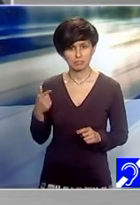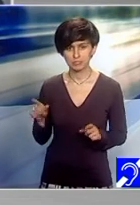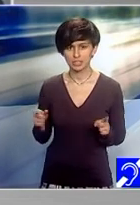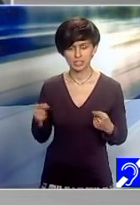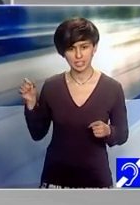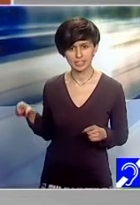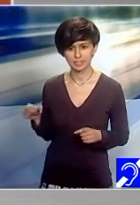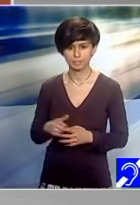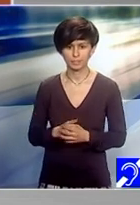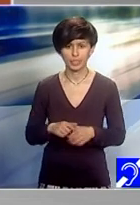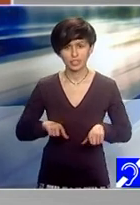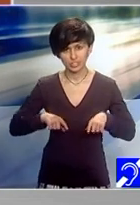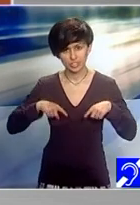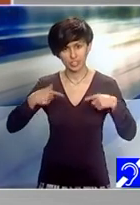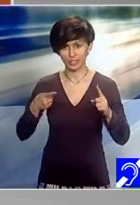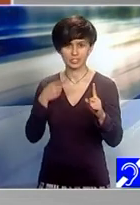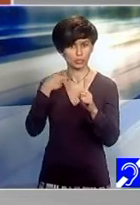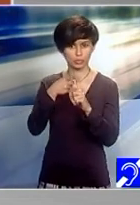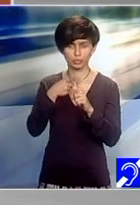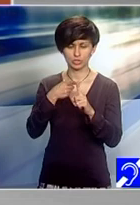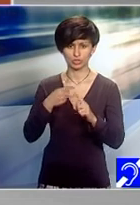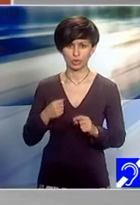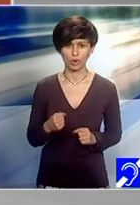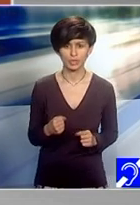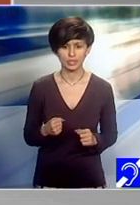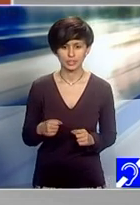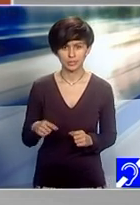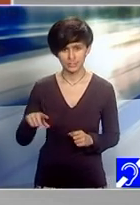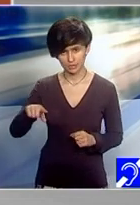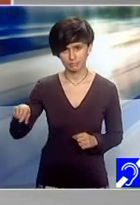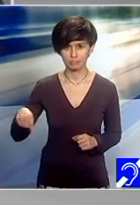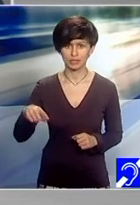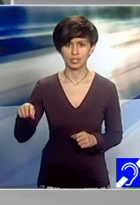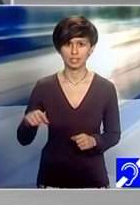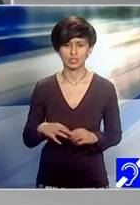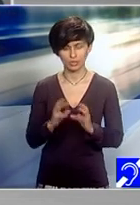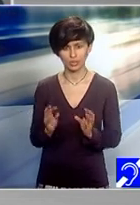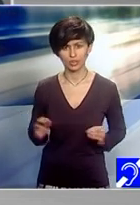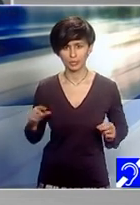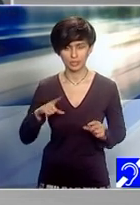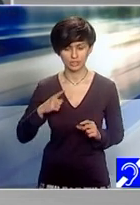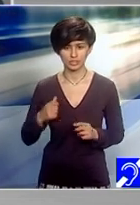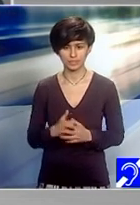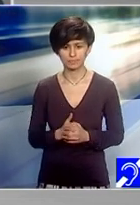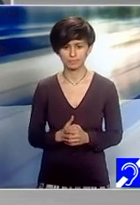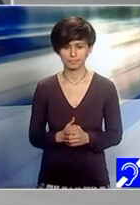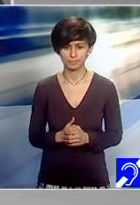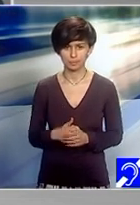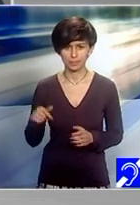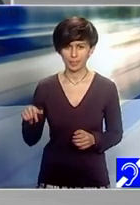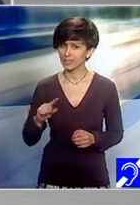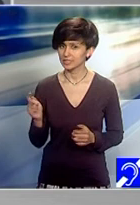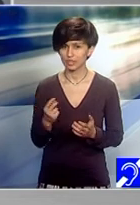Și viața cu sens care cred că ne am încadra noi. Și exact, este și preferata domnului Daniel David, pentru că asta nu costă, și